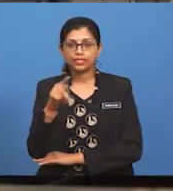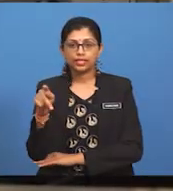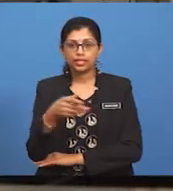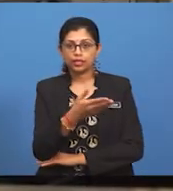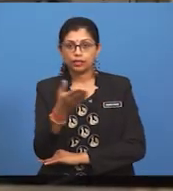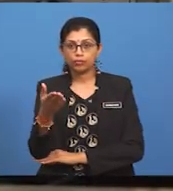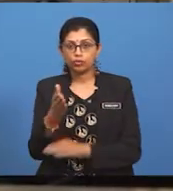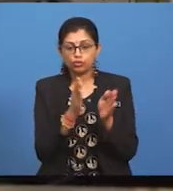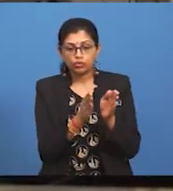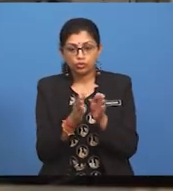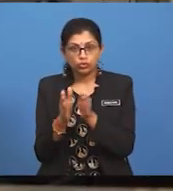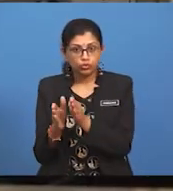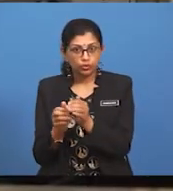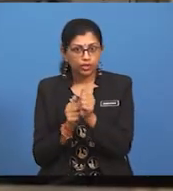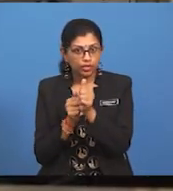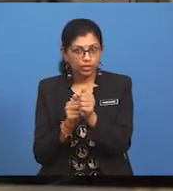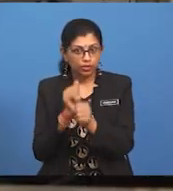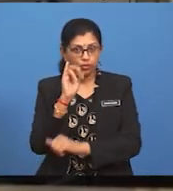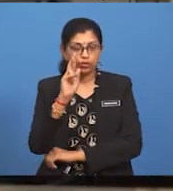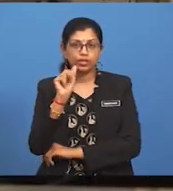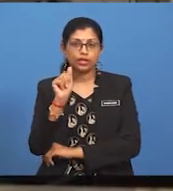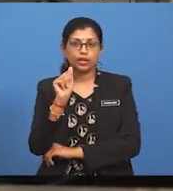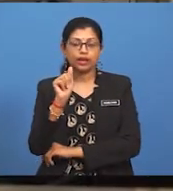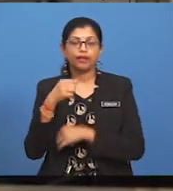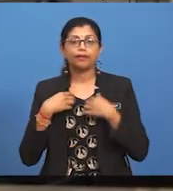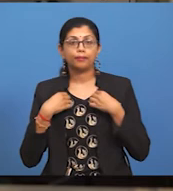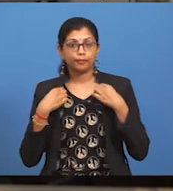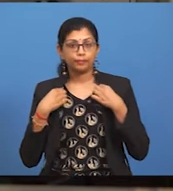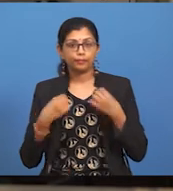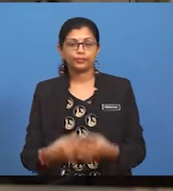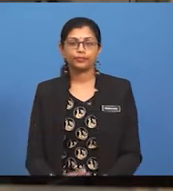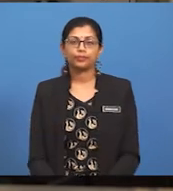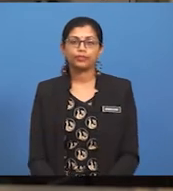Pastikan kamu susun pada ikut ira fabrik.